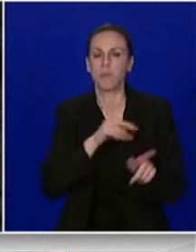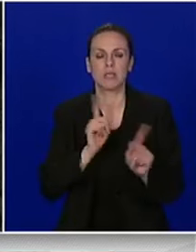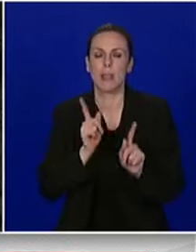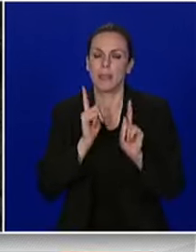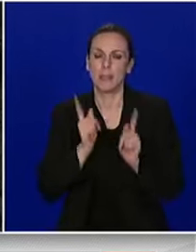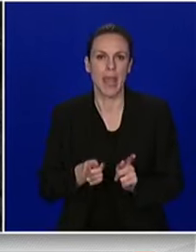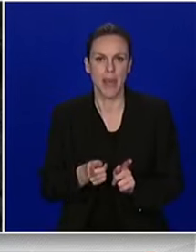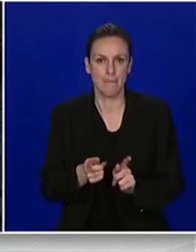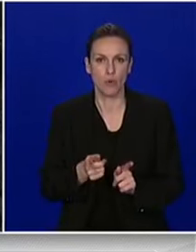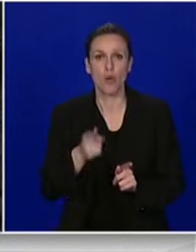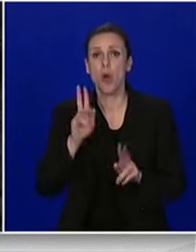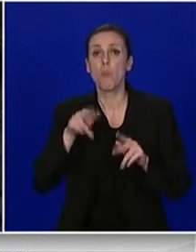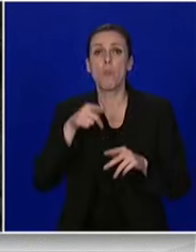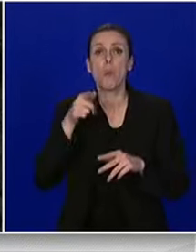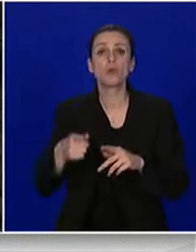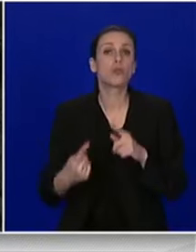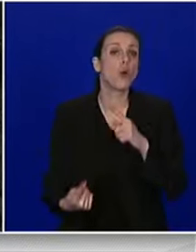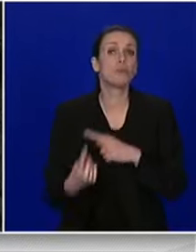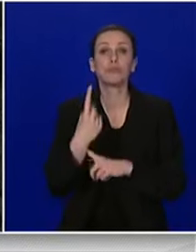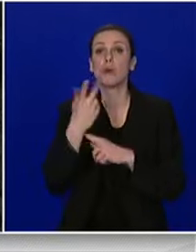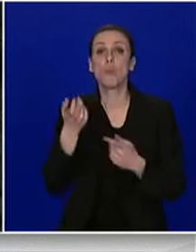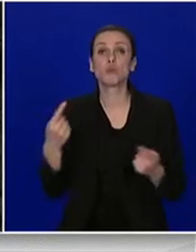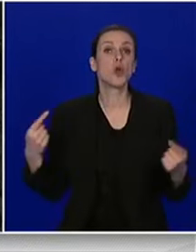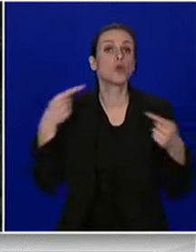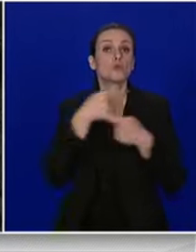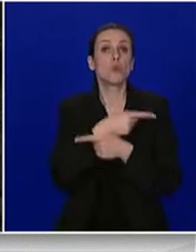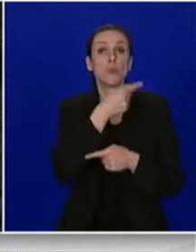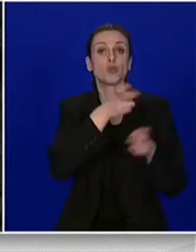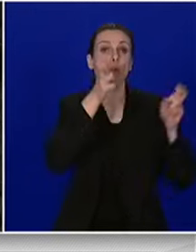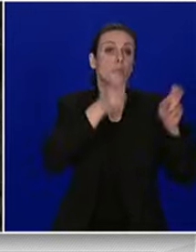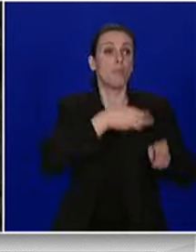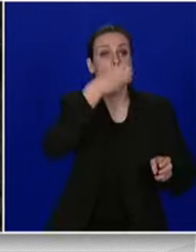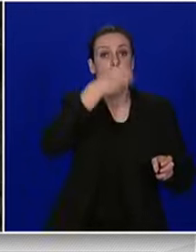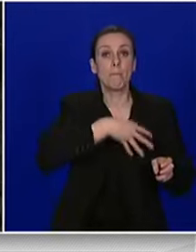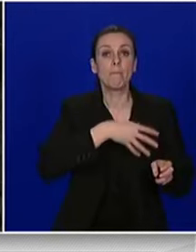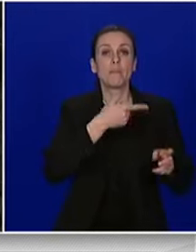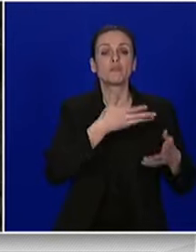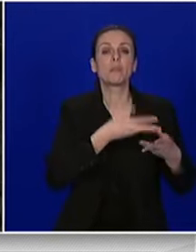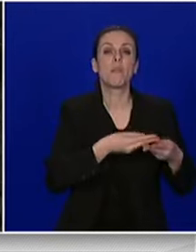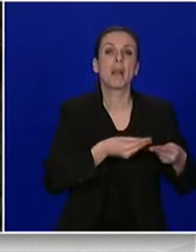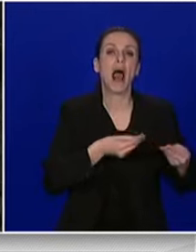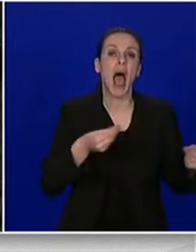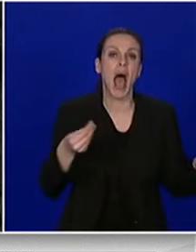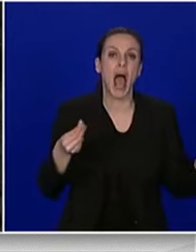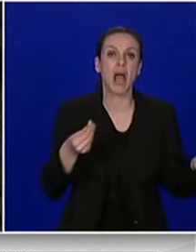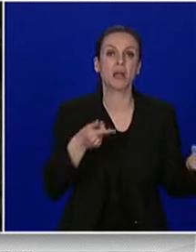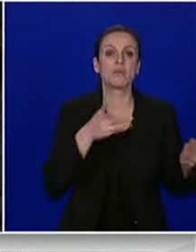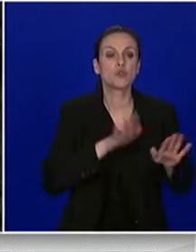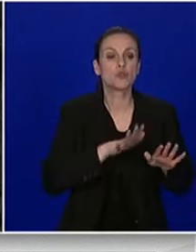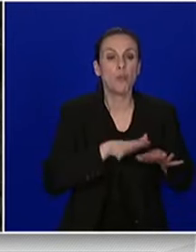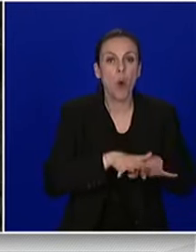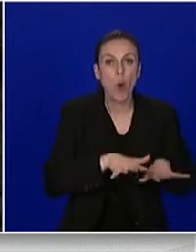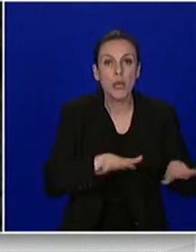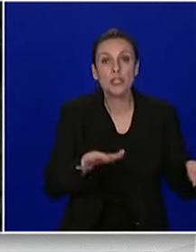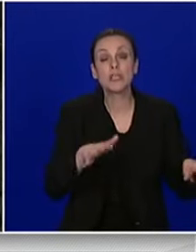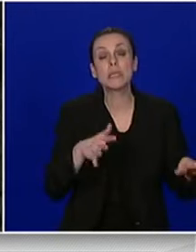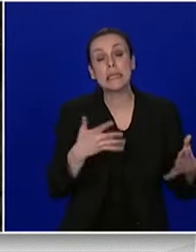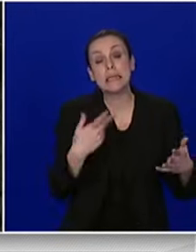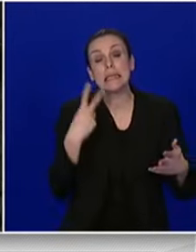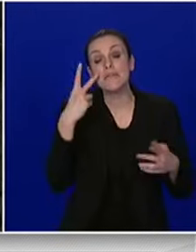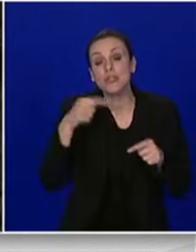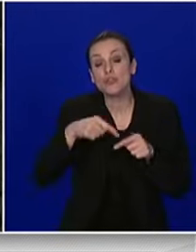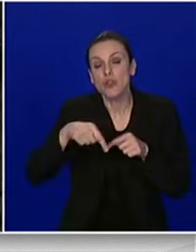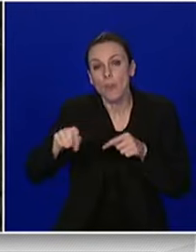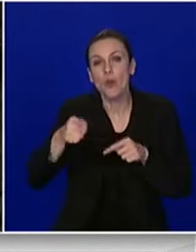oblicima bolesti. Može biti i suprotno, dakle, da se radi o blažim oblicima, da se sporije širi, tako da ćemo vidjeti ovo